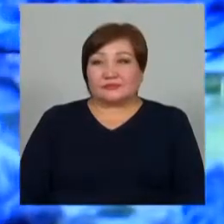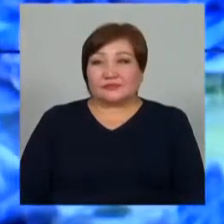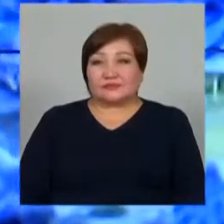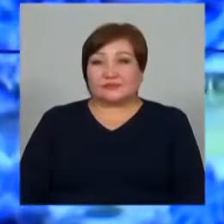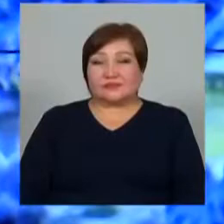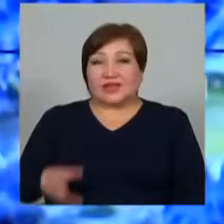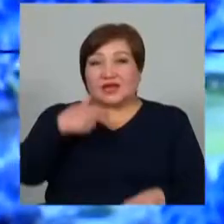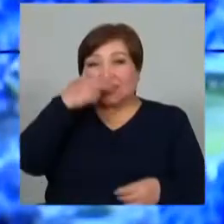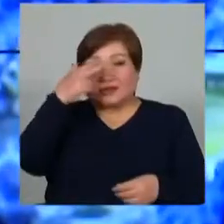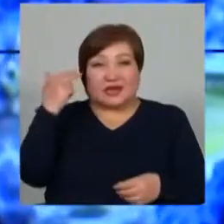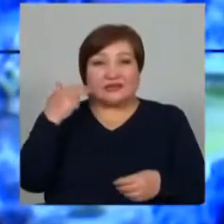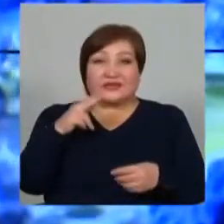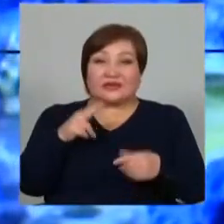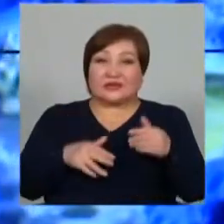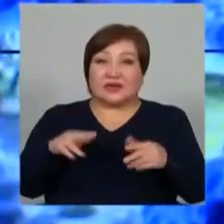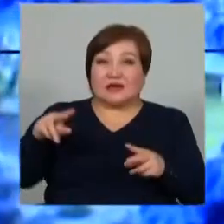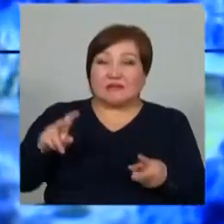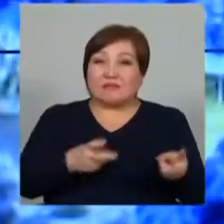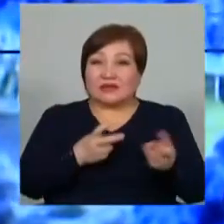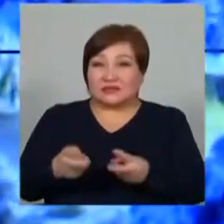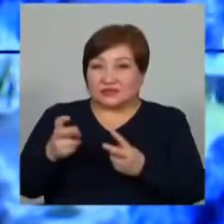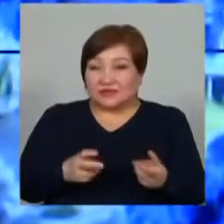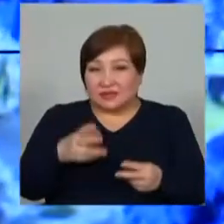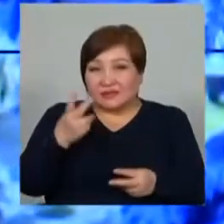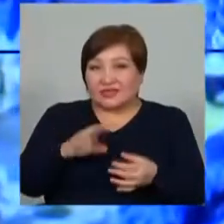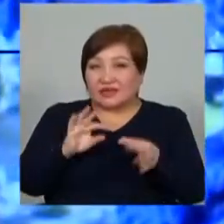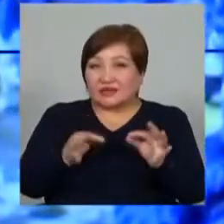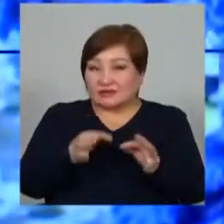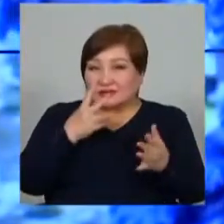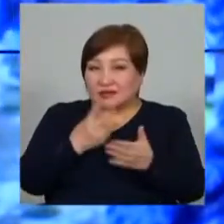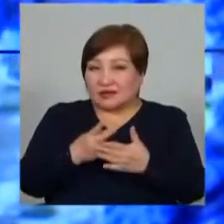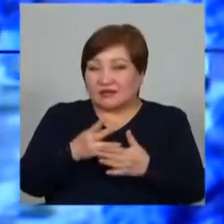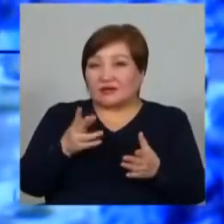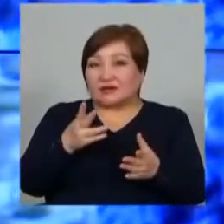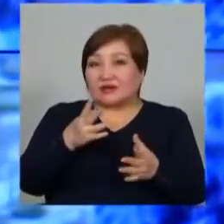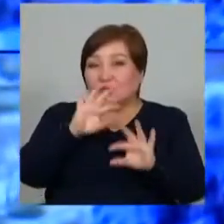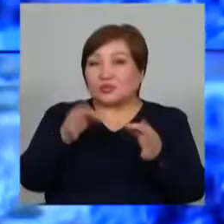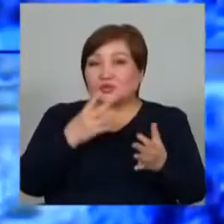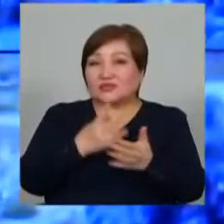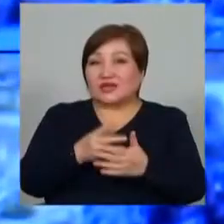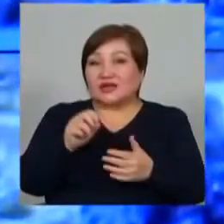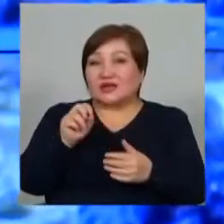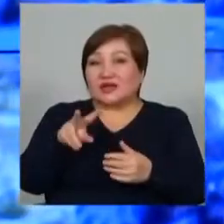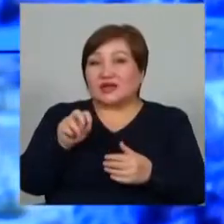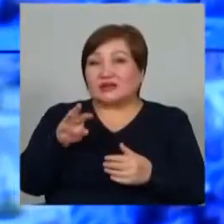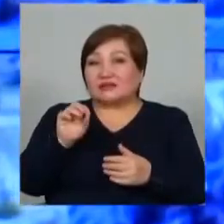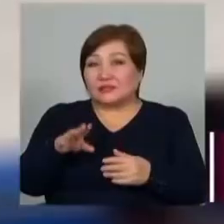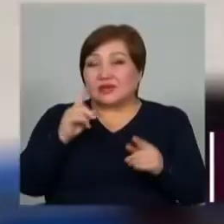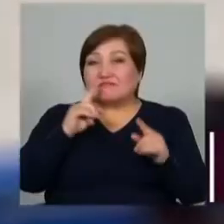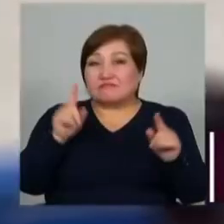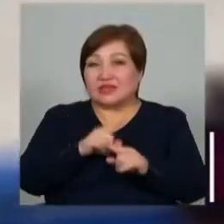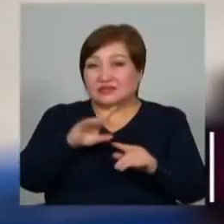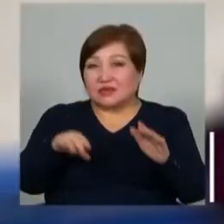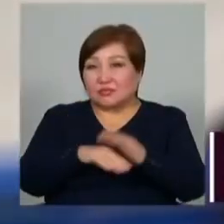Латвиялық мәнерлеп сырғанаушы олимпиада төрінде Абайдың әніне өнер көрсетті. Айттым сәлем қаламқас әуенінің сүймелдеуімен айдында сырғанаған